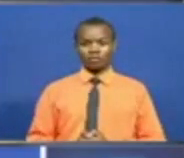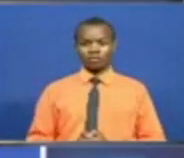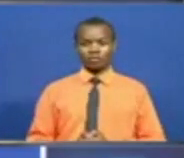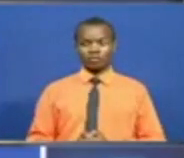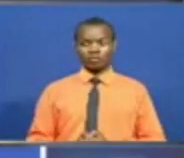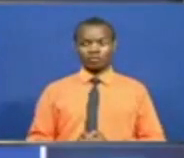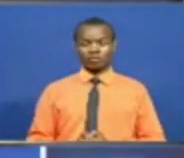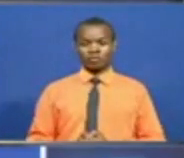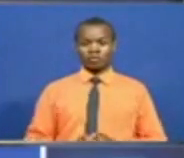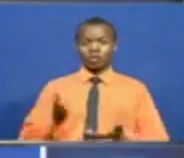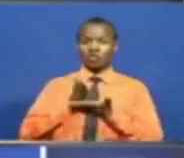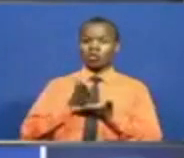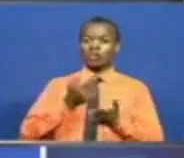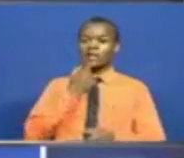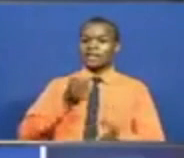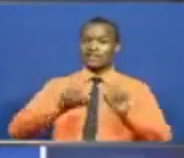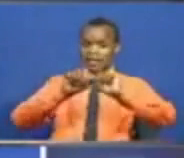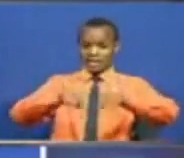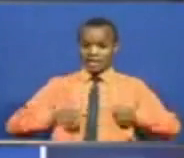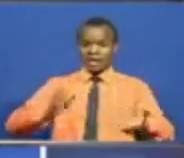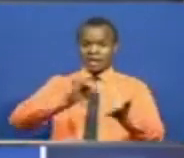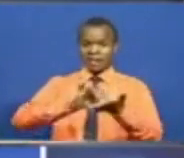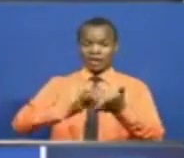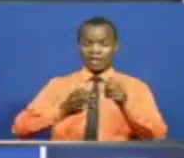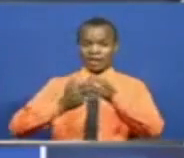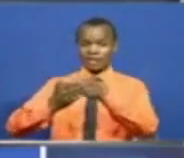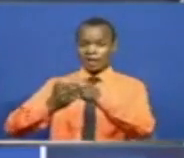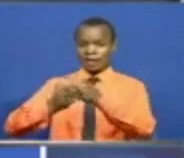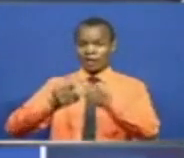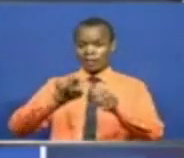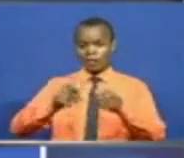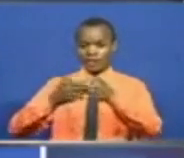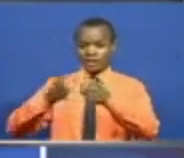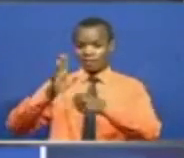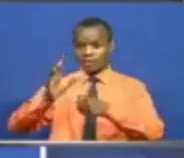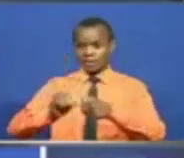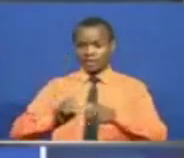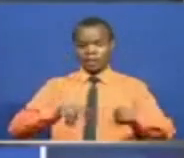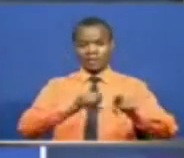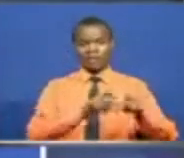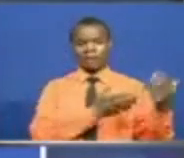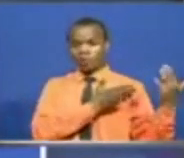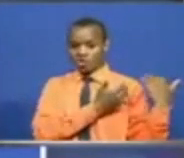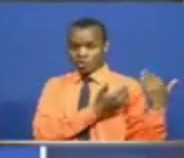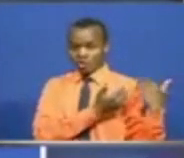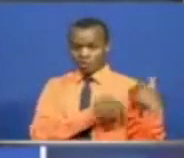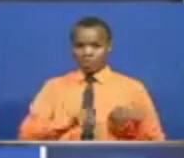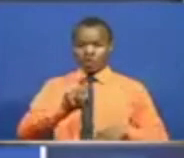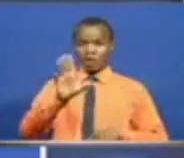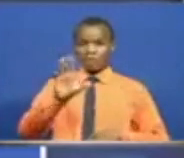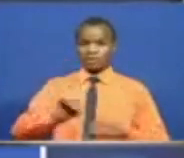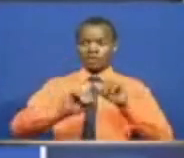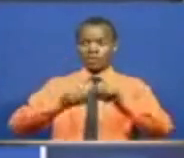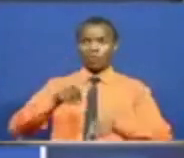So I can confidently say that we have covered 99.9%. We hope then 0.1% will be covered tomorrow as